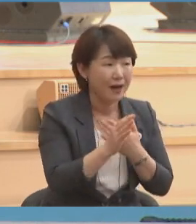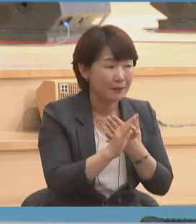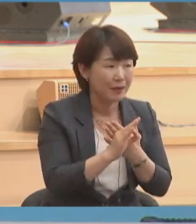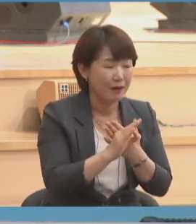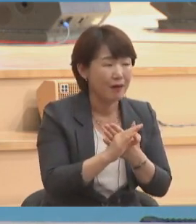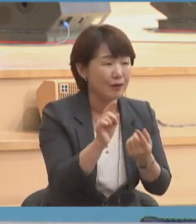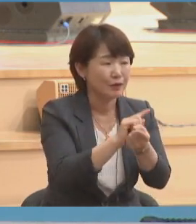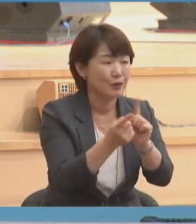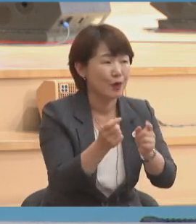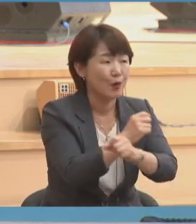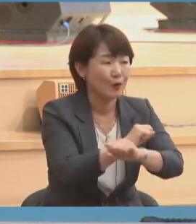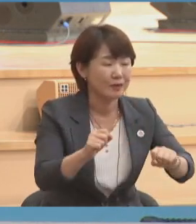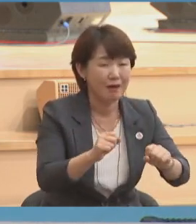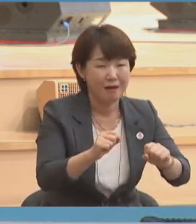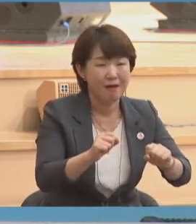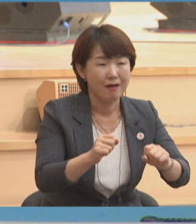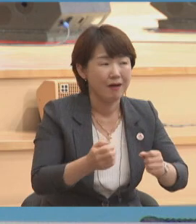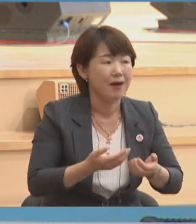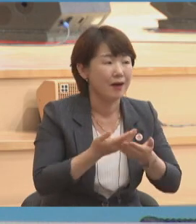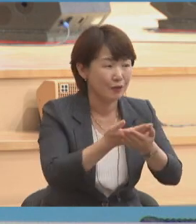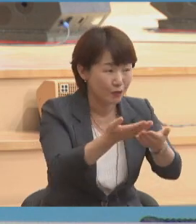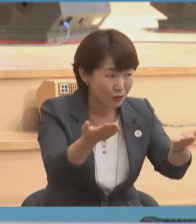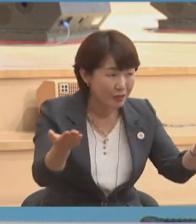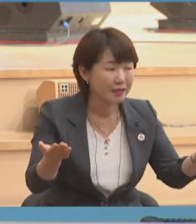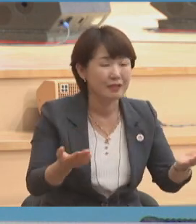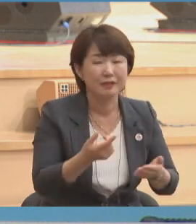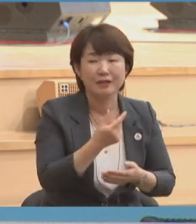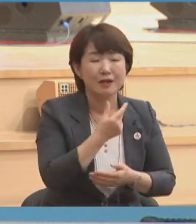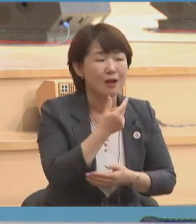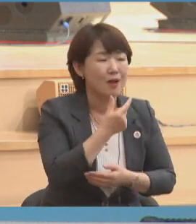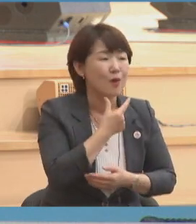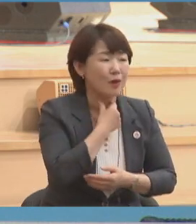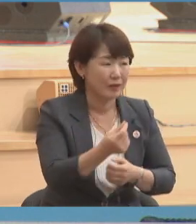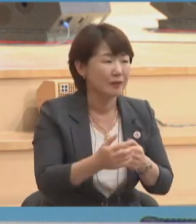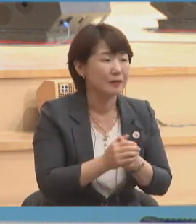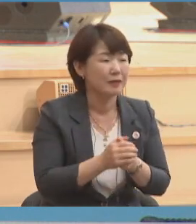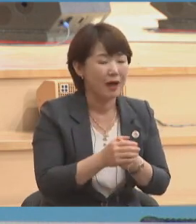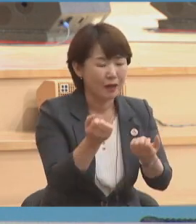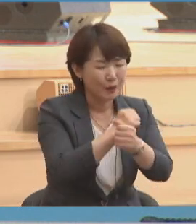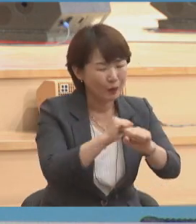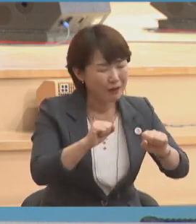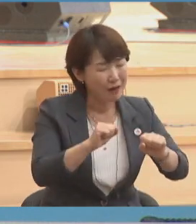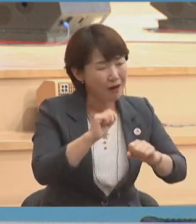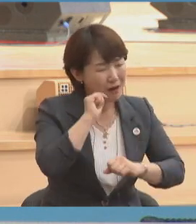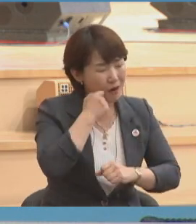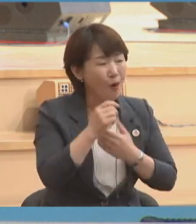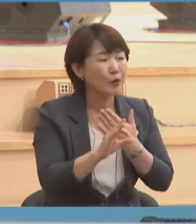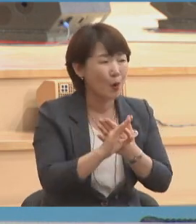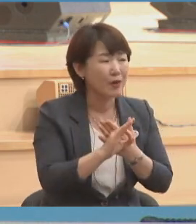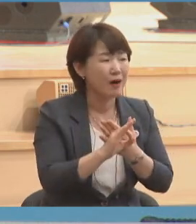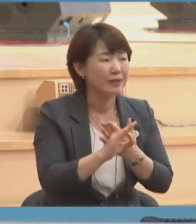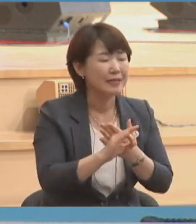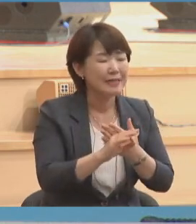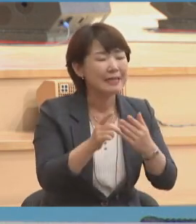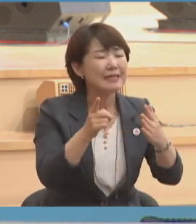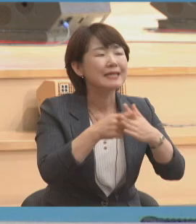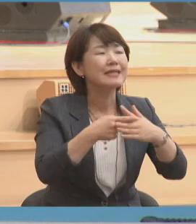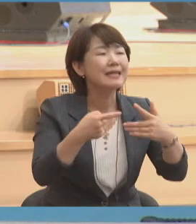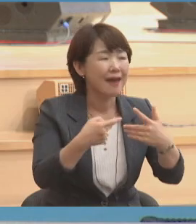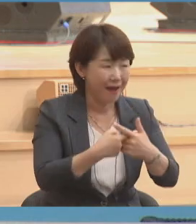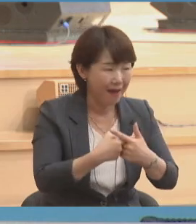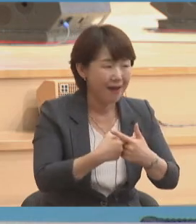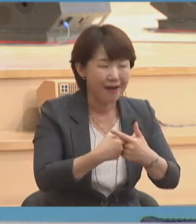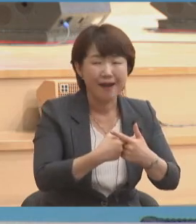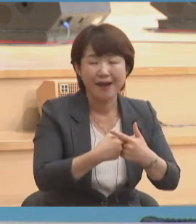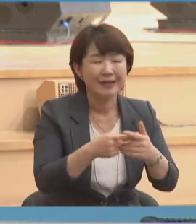있기를 주의 이름으로 축원합니다. 용서가 어렵다면 이해라도 할 수 있기를 주 예수의 이름으로